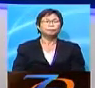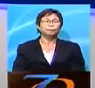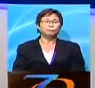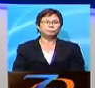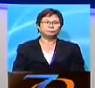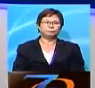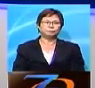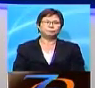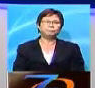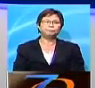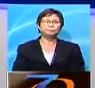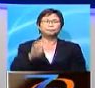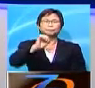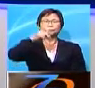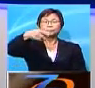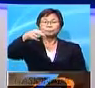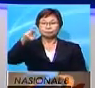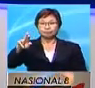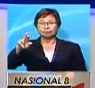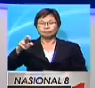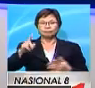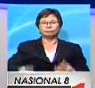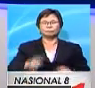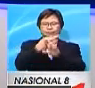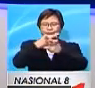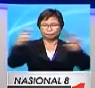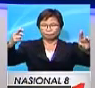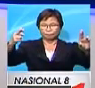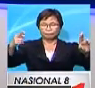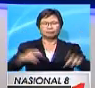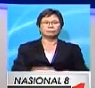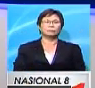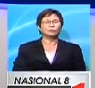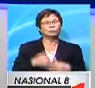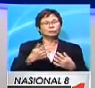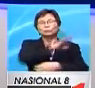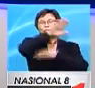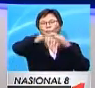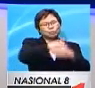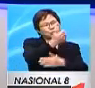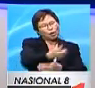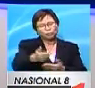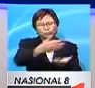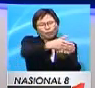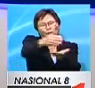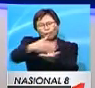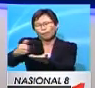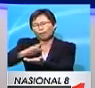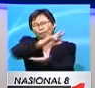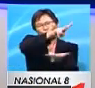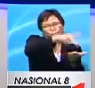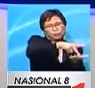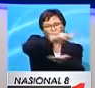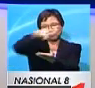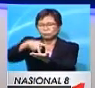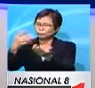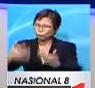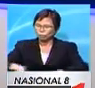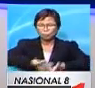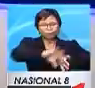betul SPR juga sudah bersedia sepenuhnya semua peralatan telah diagihkan kepada pusat-pusat